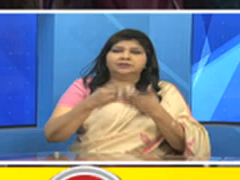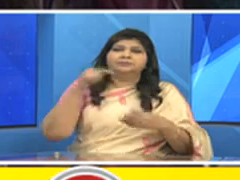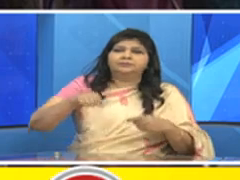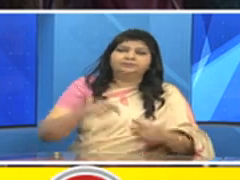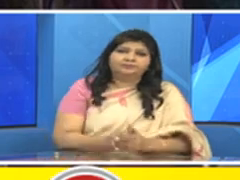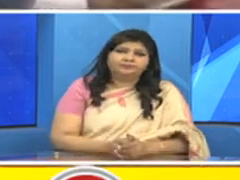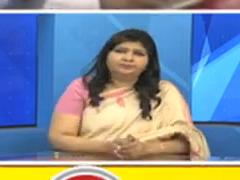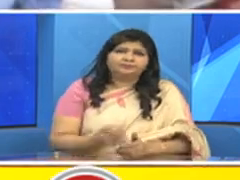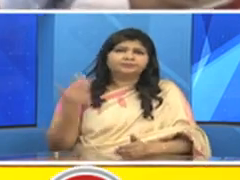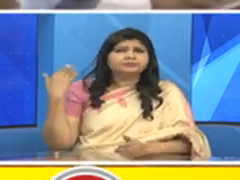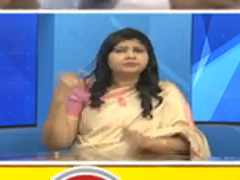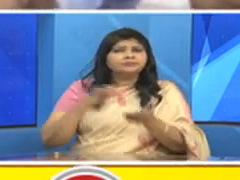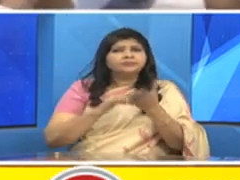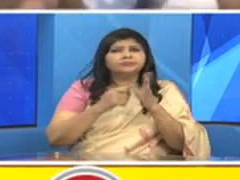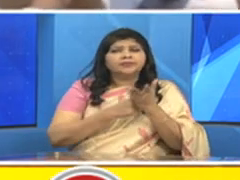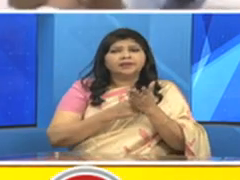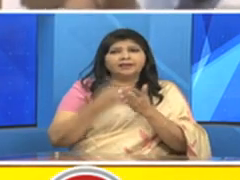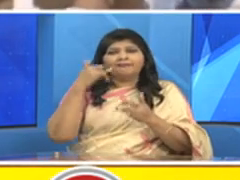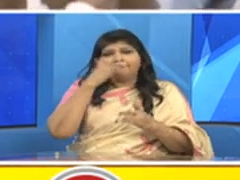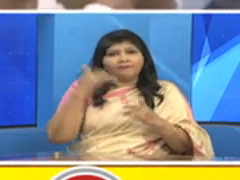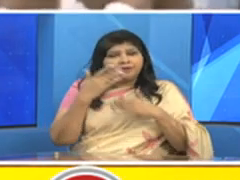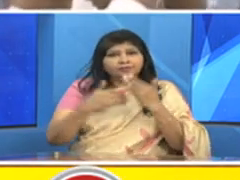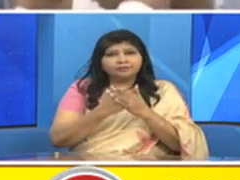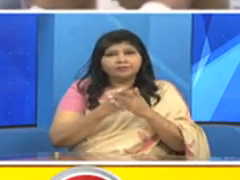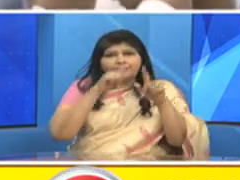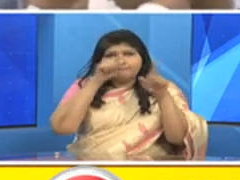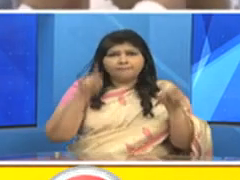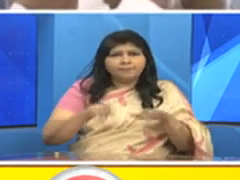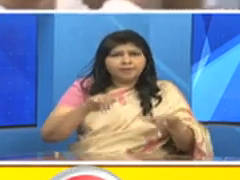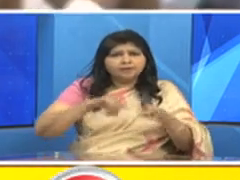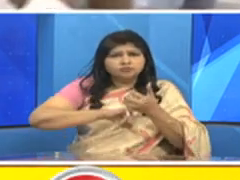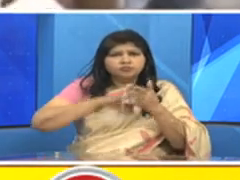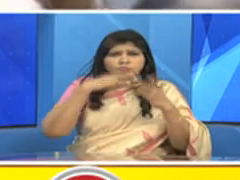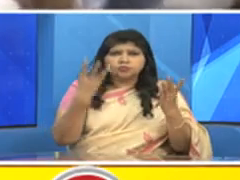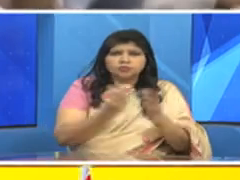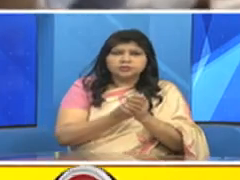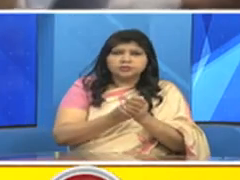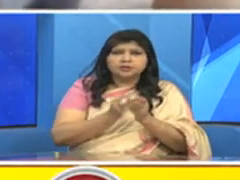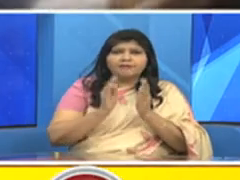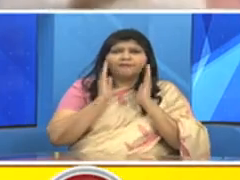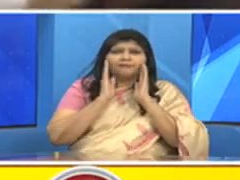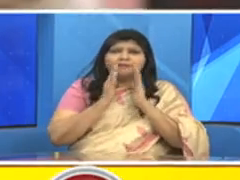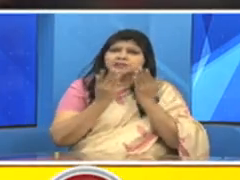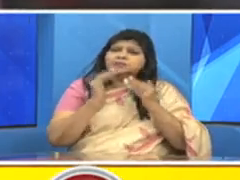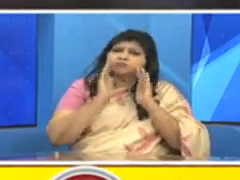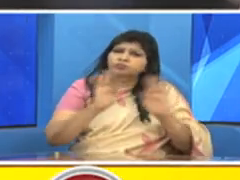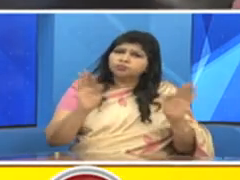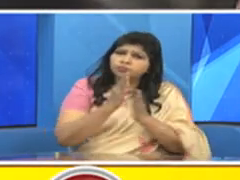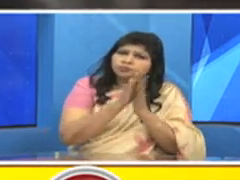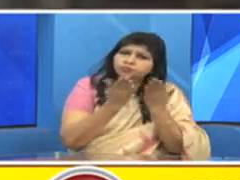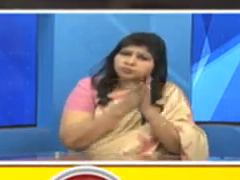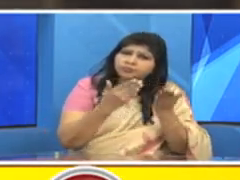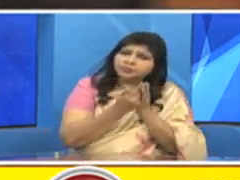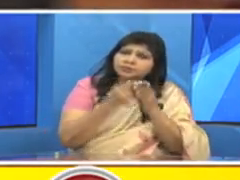देशवासियों, पिछले मार्च में एक वीडियो मीडिया और सोशल मीडिया पर चर्चा का विषय बना हुआ था। चर्चा यह थी